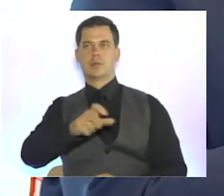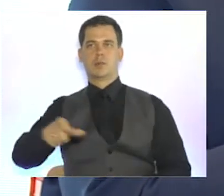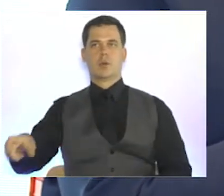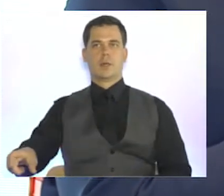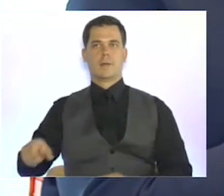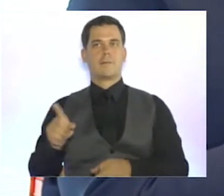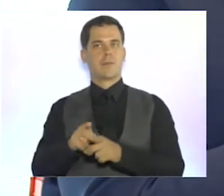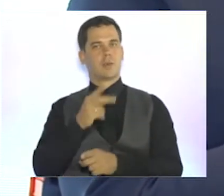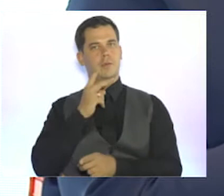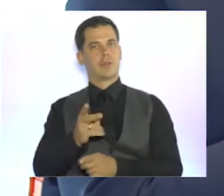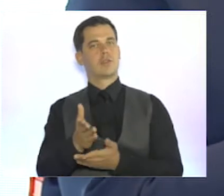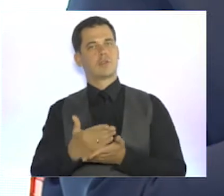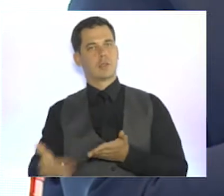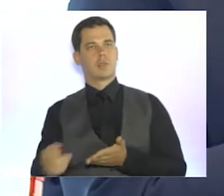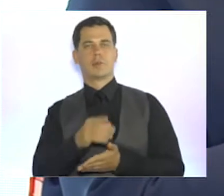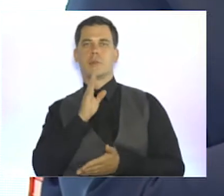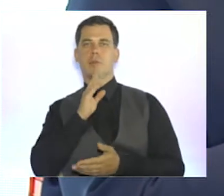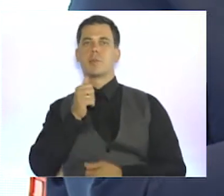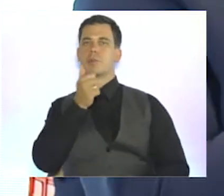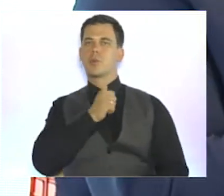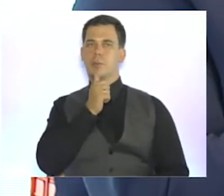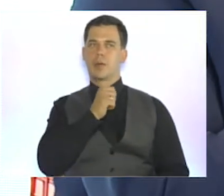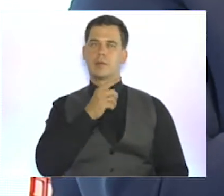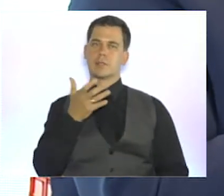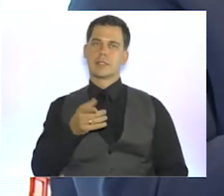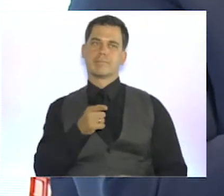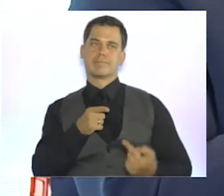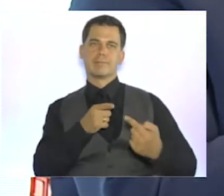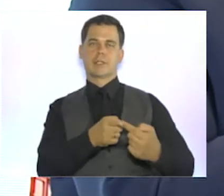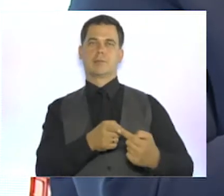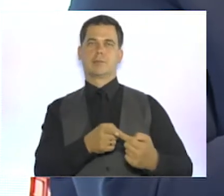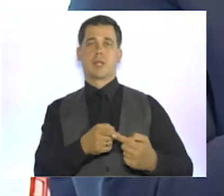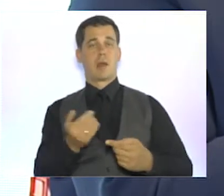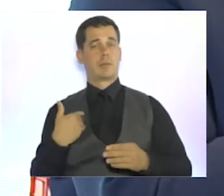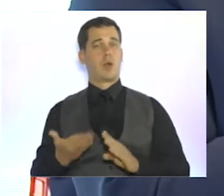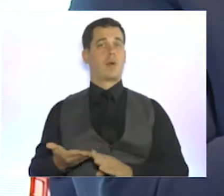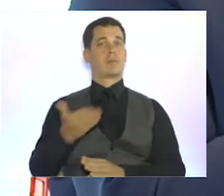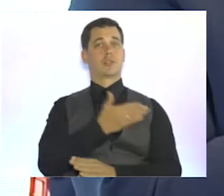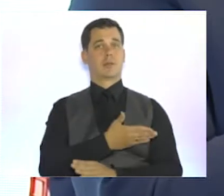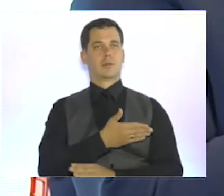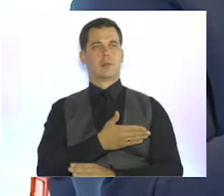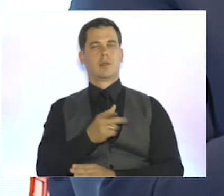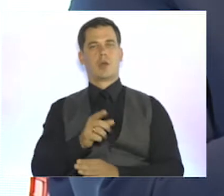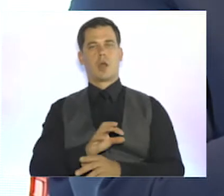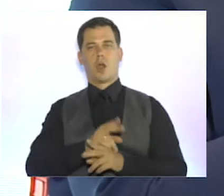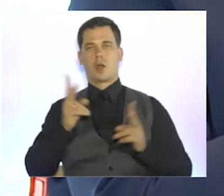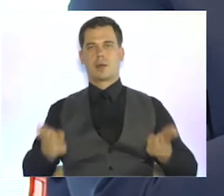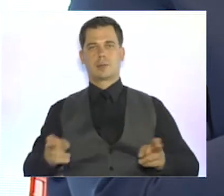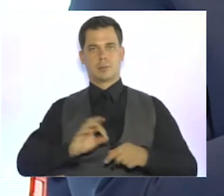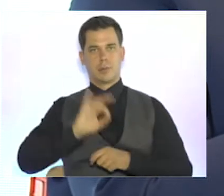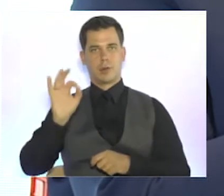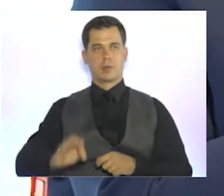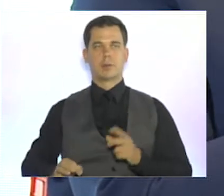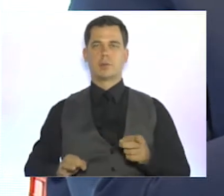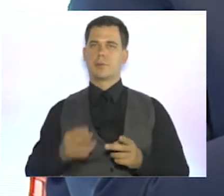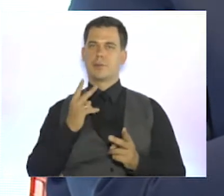państwa, elementy eksperymentowania, gdzie w poprzednim okresie programowania to były